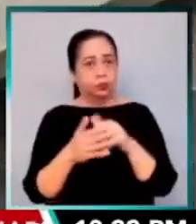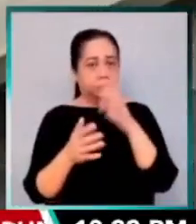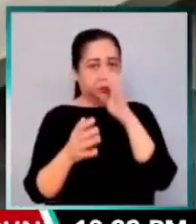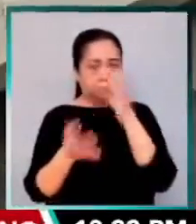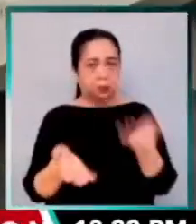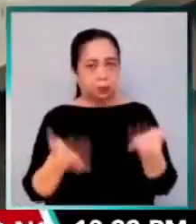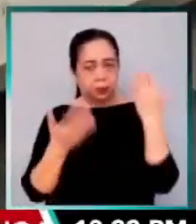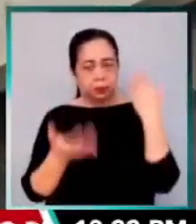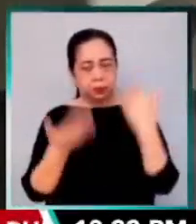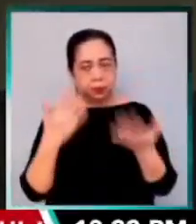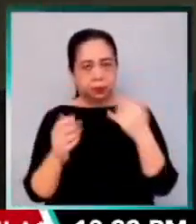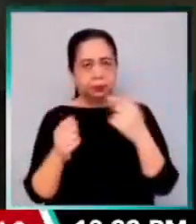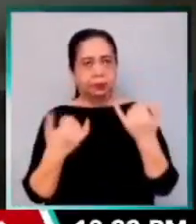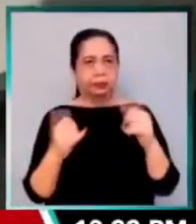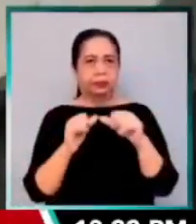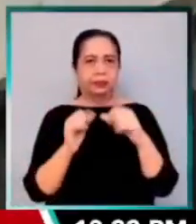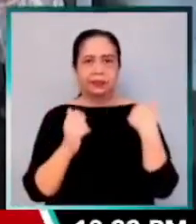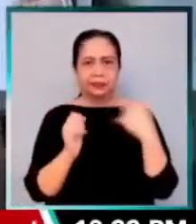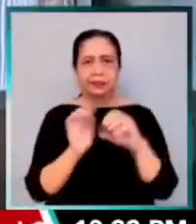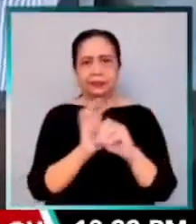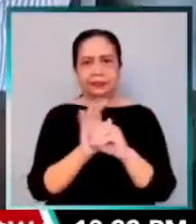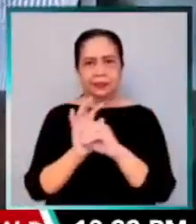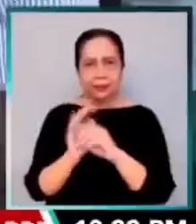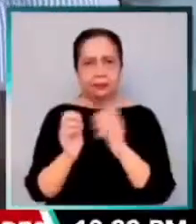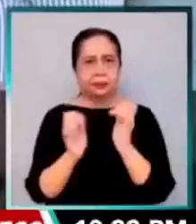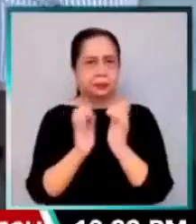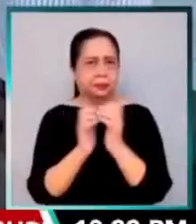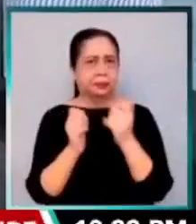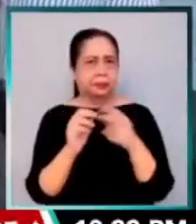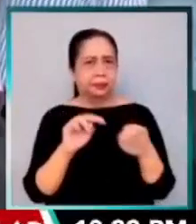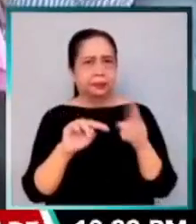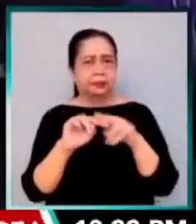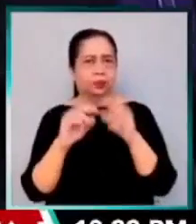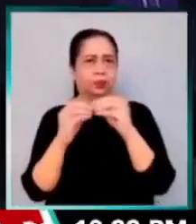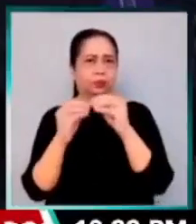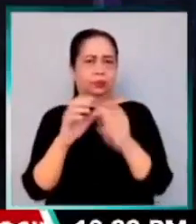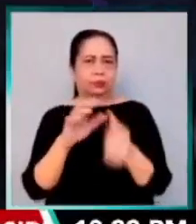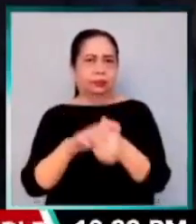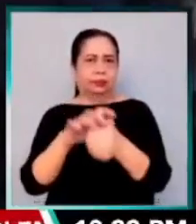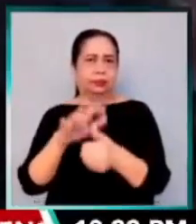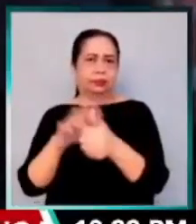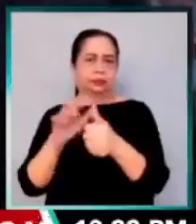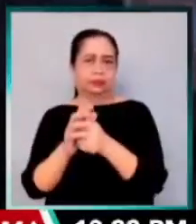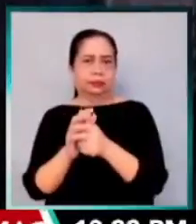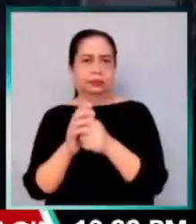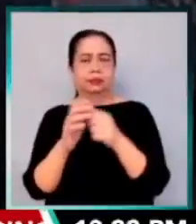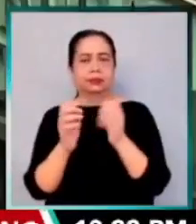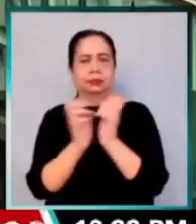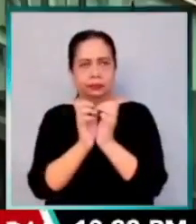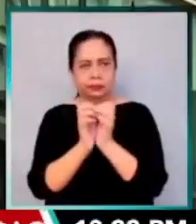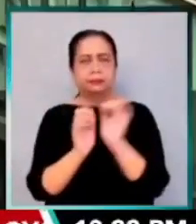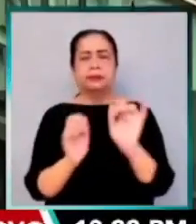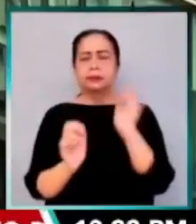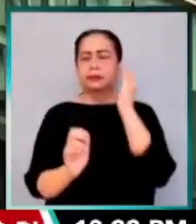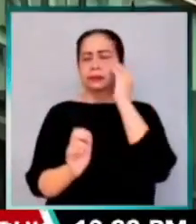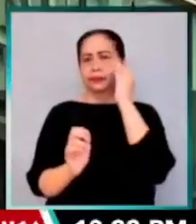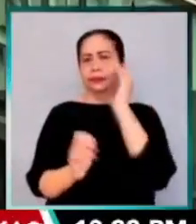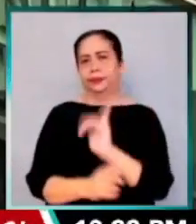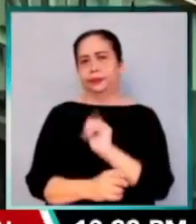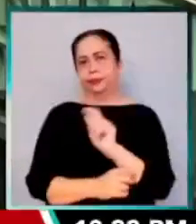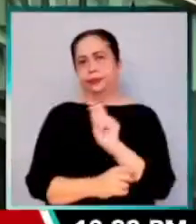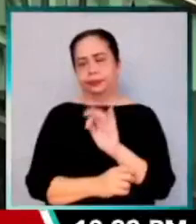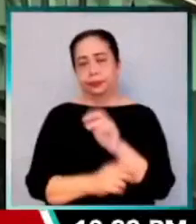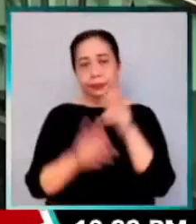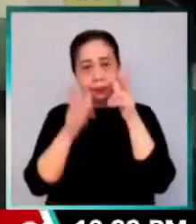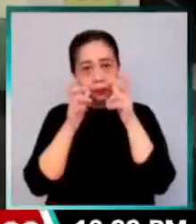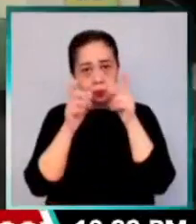umiikot pa rin ang Omicron XBB at ang posibilidad ng paglutang ng mga sub-variant. Isinaalang-alang naman daw ito ng IATF. Pinakinggan din ang rekomendasyon